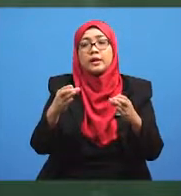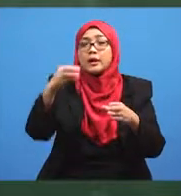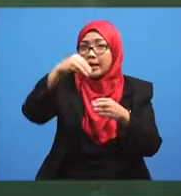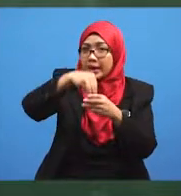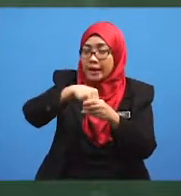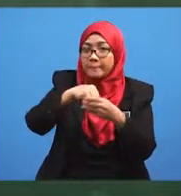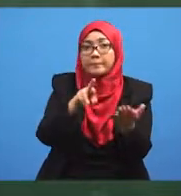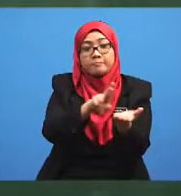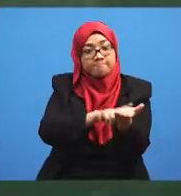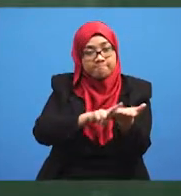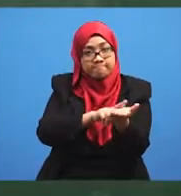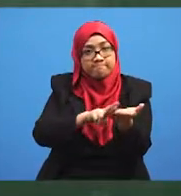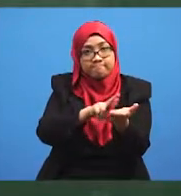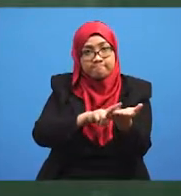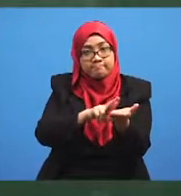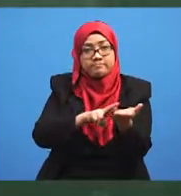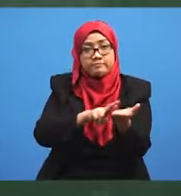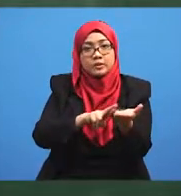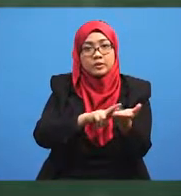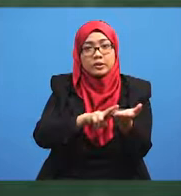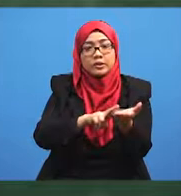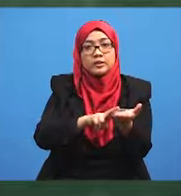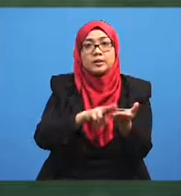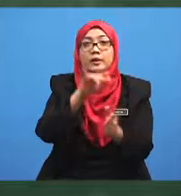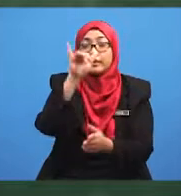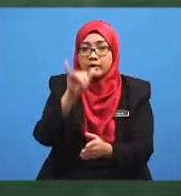dalam rawatan radioterapi secara berkesan.